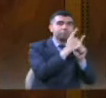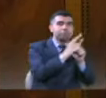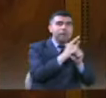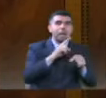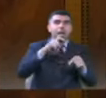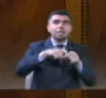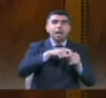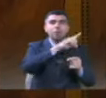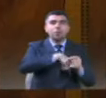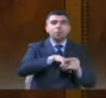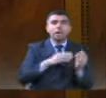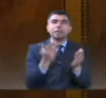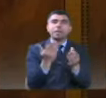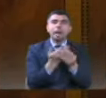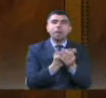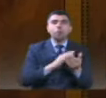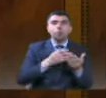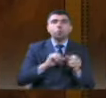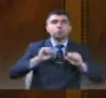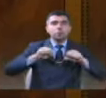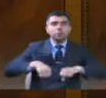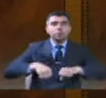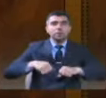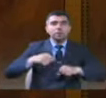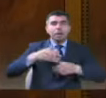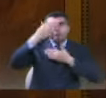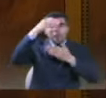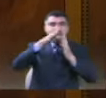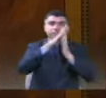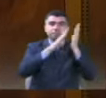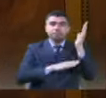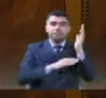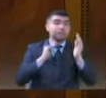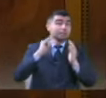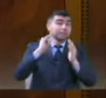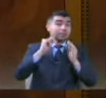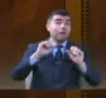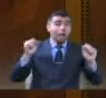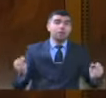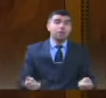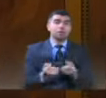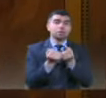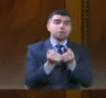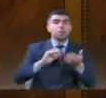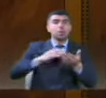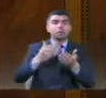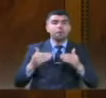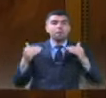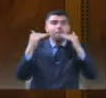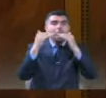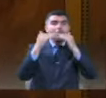العاملة ومختلف قوى الإنتاج الوطنية، وهو ما سيساهم في اعتقادنا في رص الصف